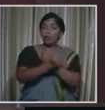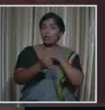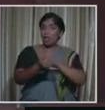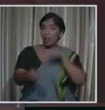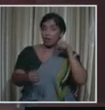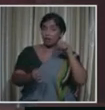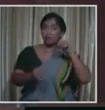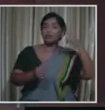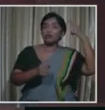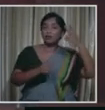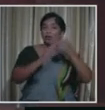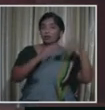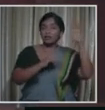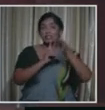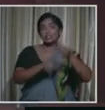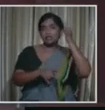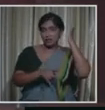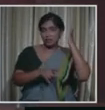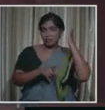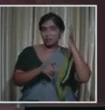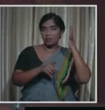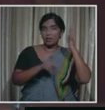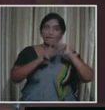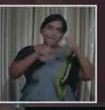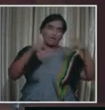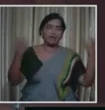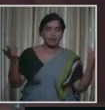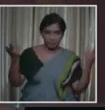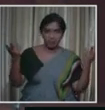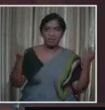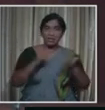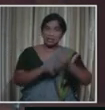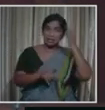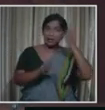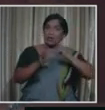anitnya kena kau tu, udah ingin naja nadi pati, even kalau naya mati urunai ni, janadi pati urilah